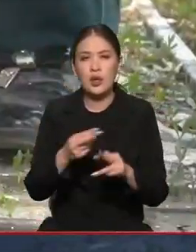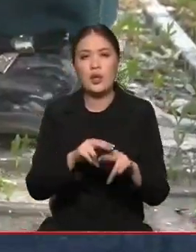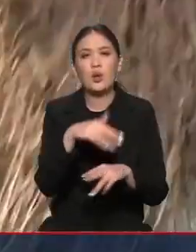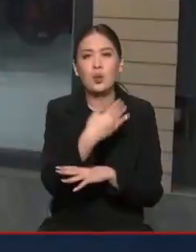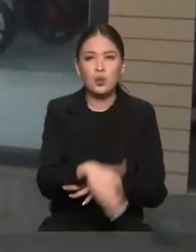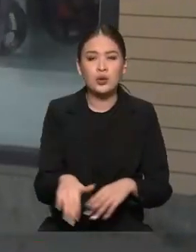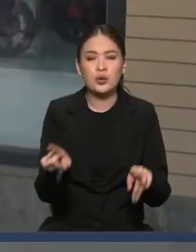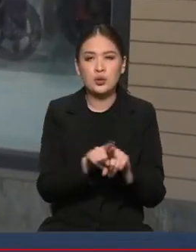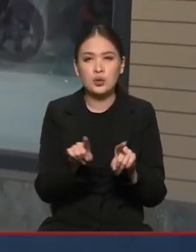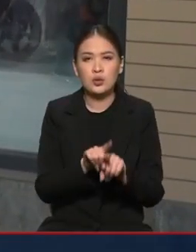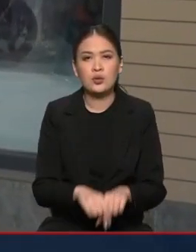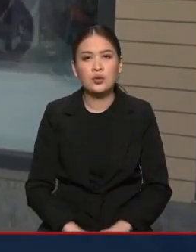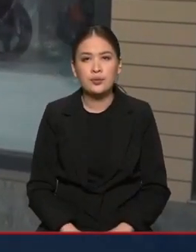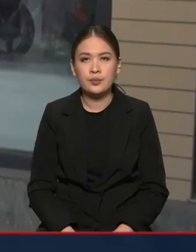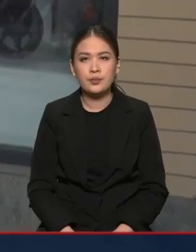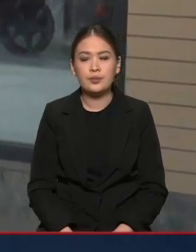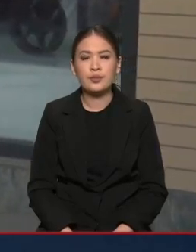улицы.